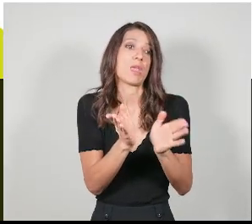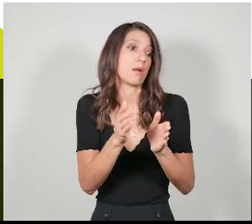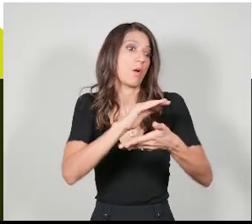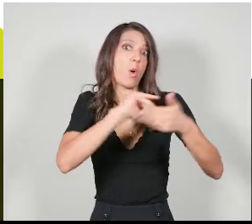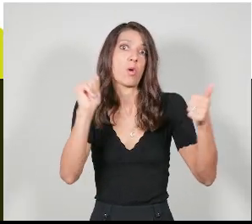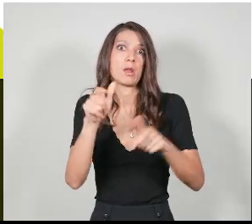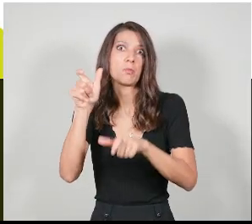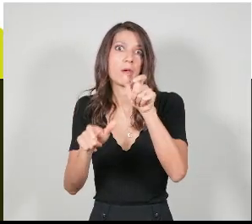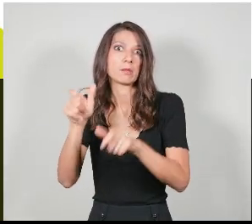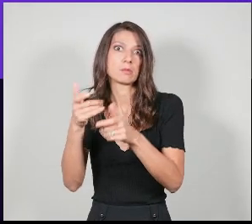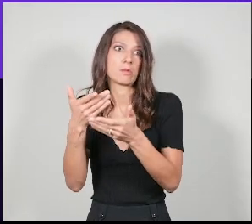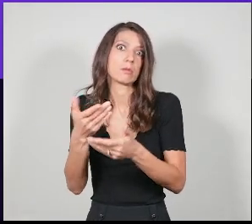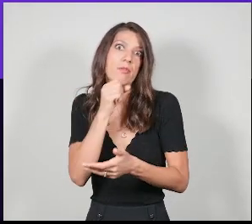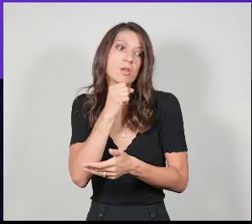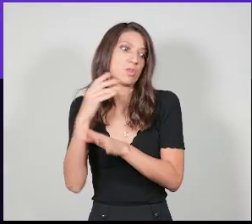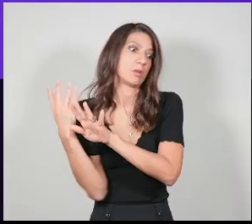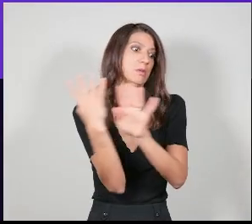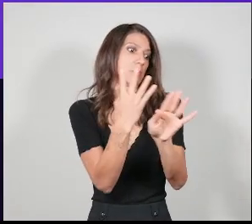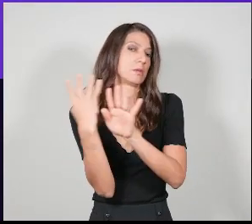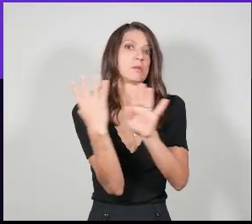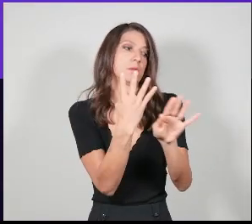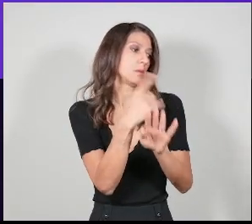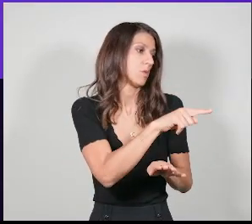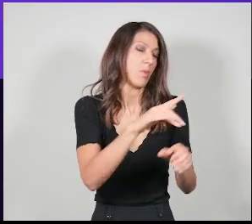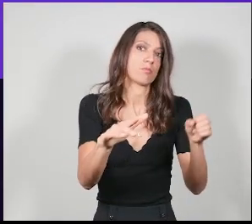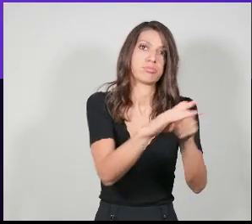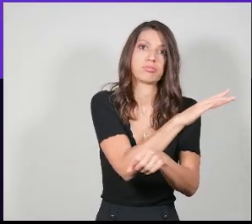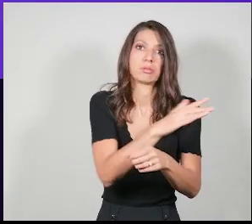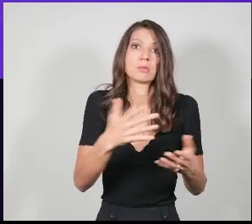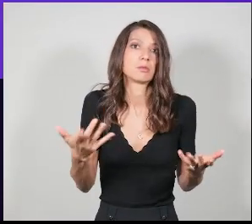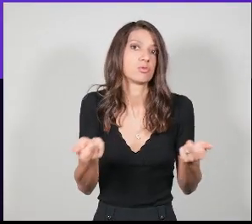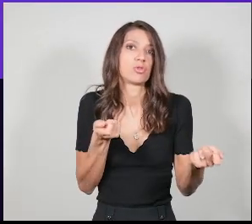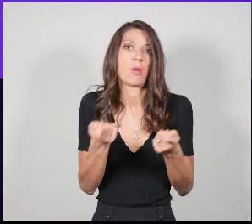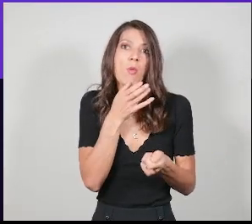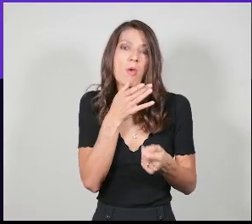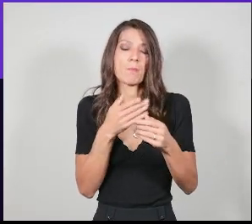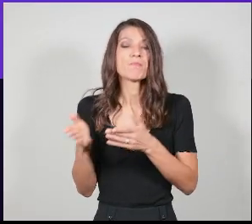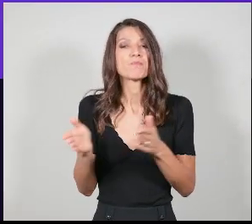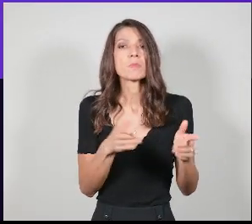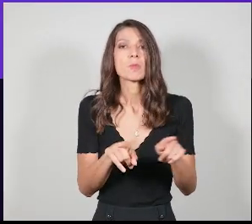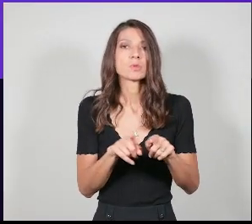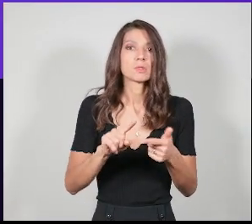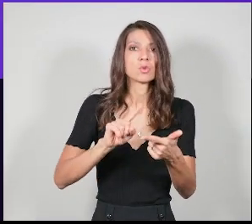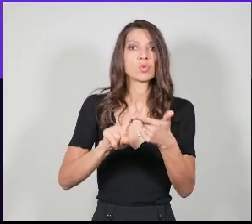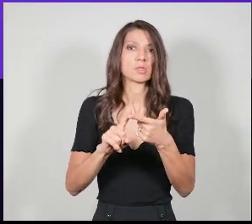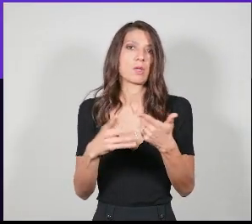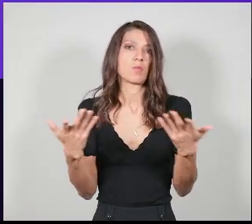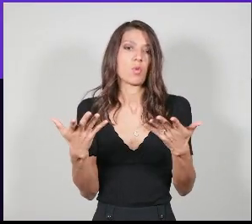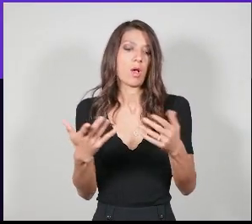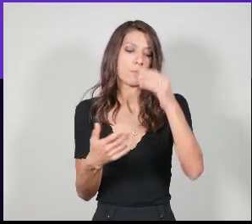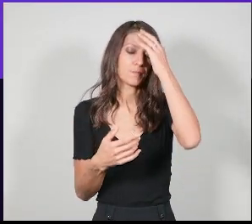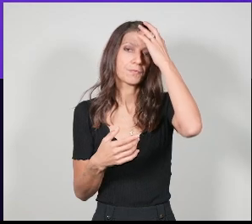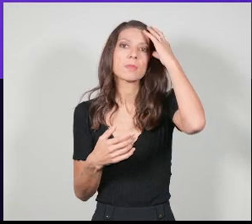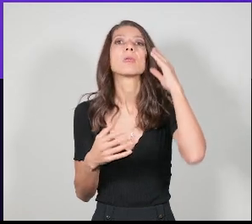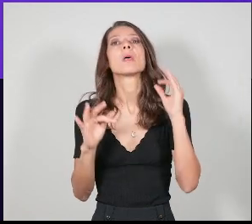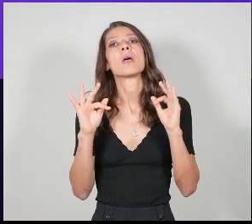capacitaire. Un mot avec vous, Jean-Baptiste, sur l'autre constat que vous faites, c'est que la réponse du virage domiciliaire,